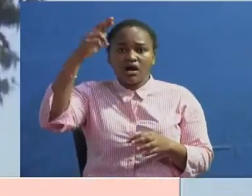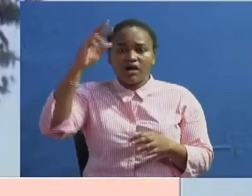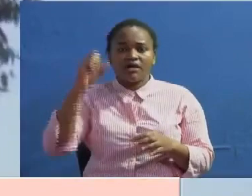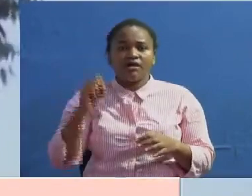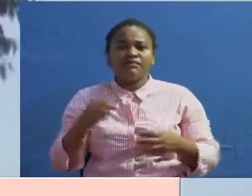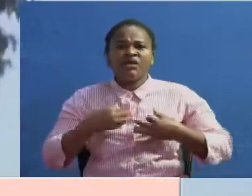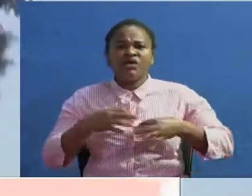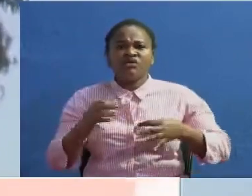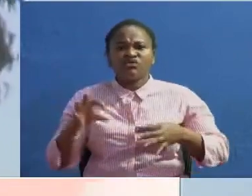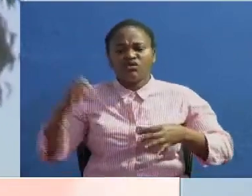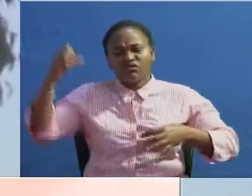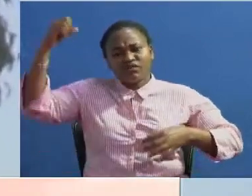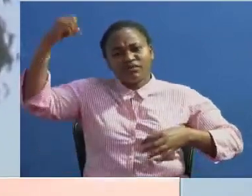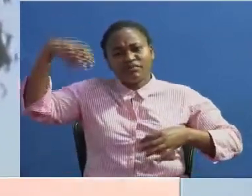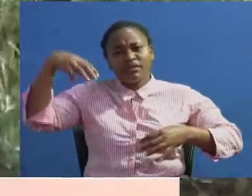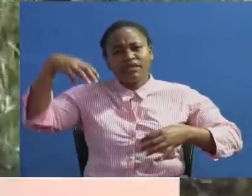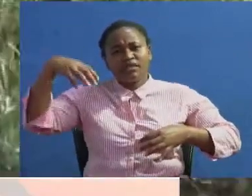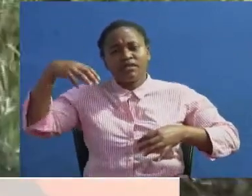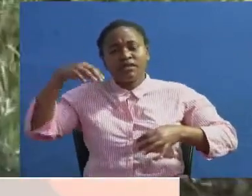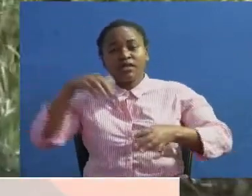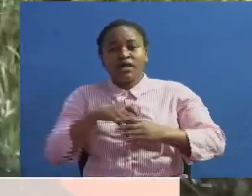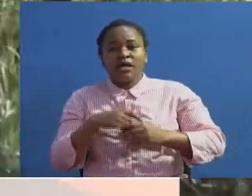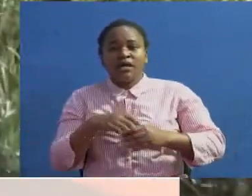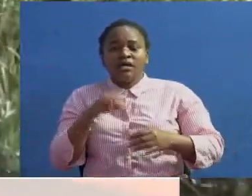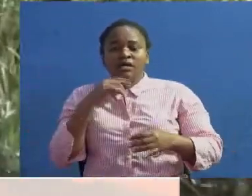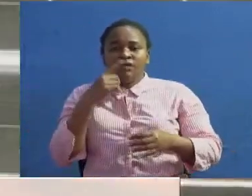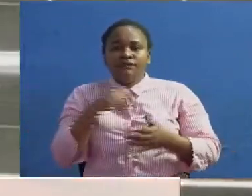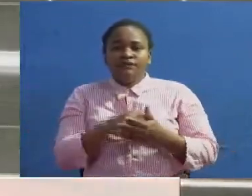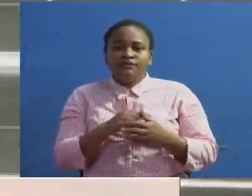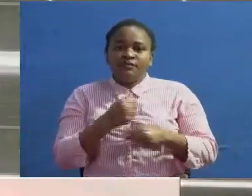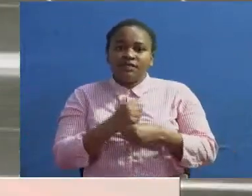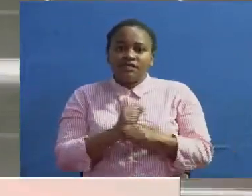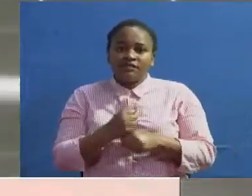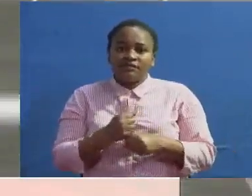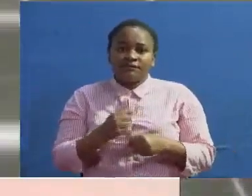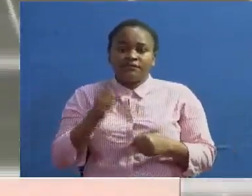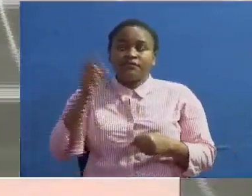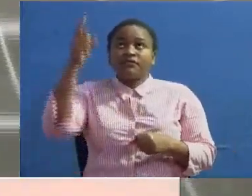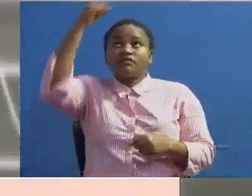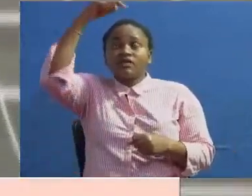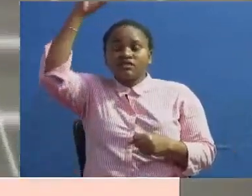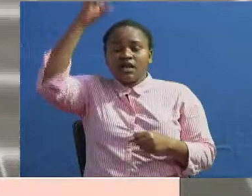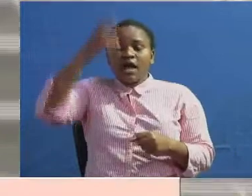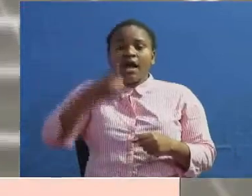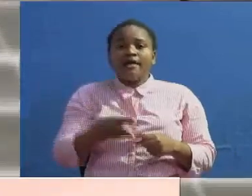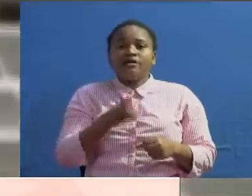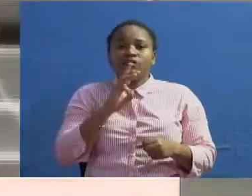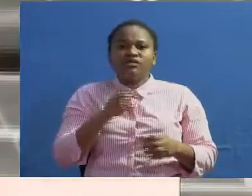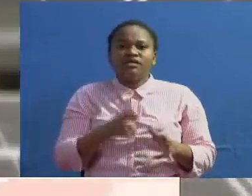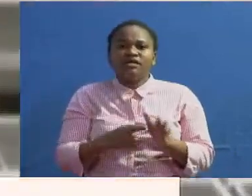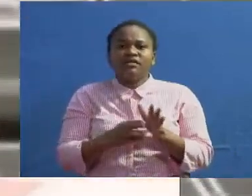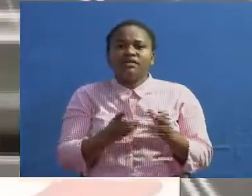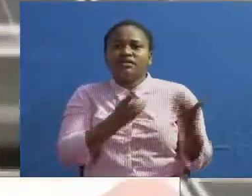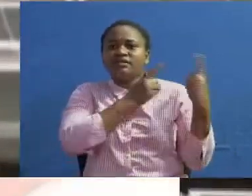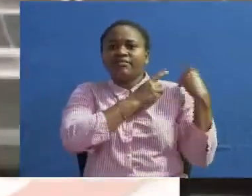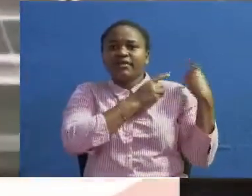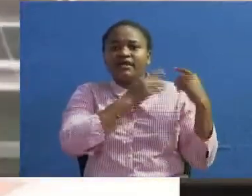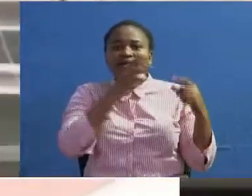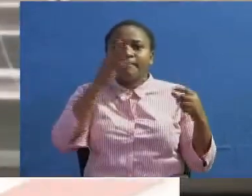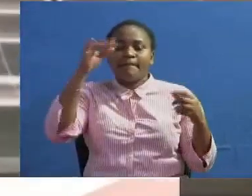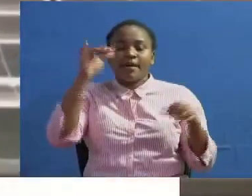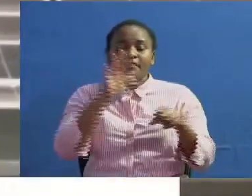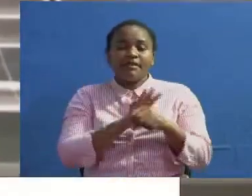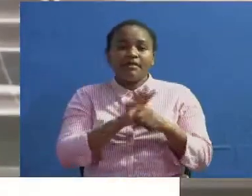la kawaida hapa. Nishati mbadala ikijumuisha nishati ya jua na maji inategemewa zaidi, lakini ahadi yake kwa